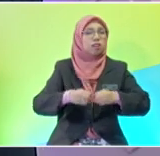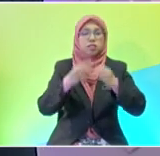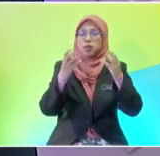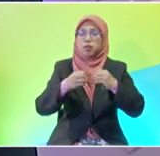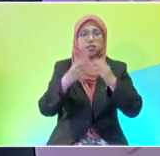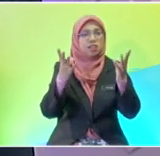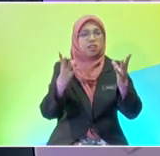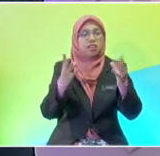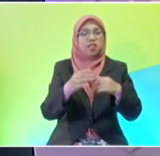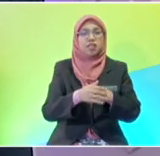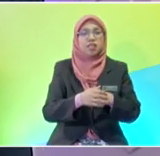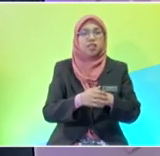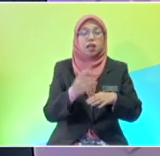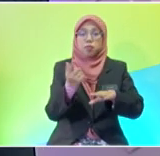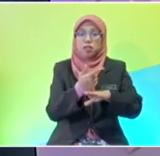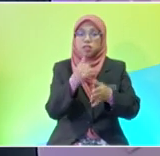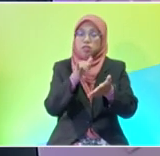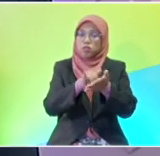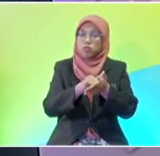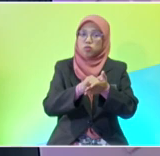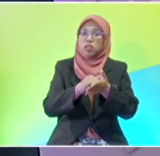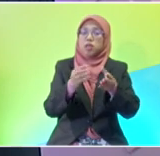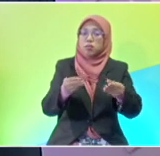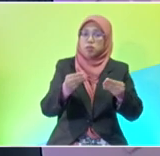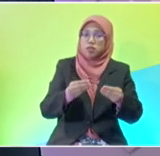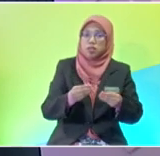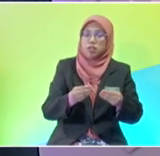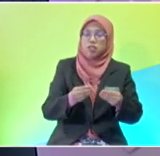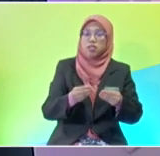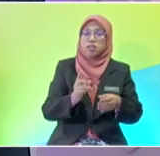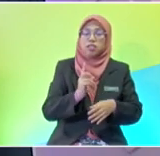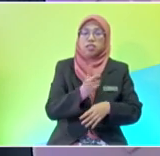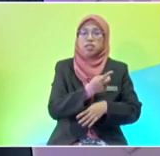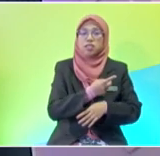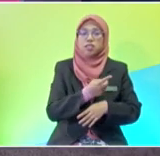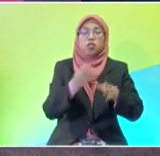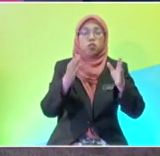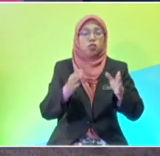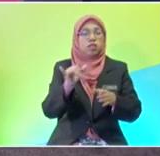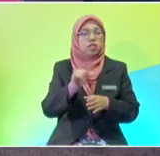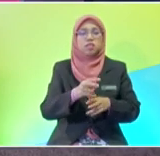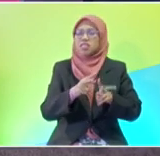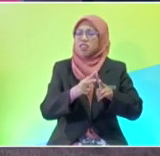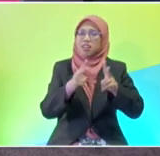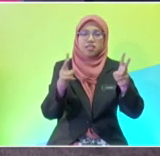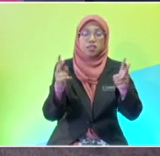Masya Allah berlatih itu akan memberikan kita menjadikan kita orang yang sangat menguasai betul